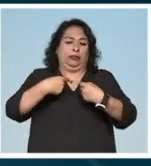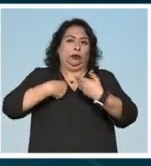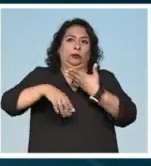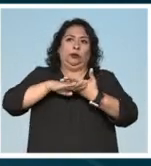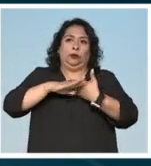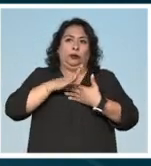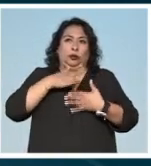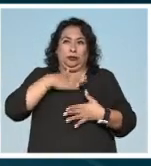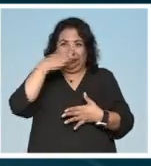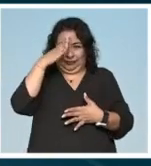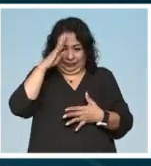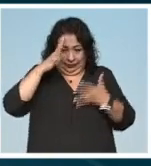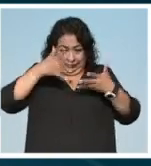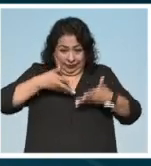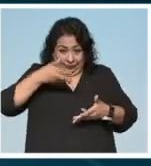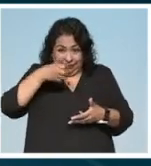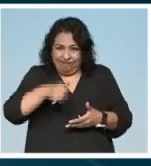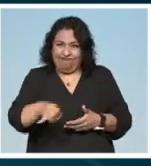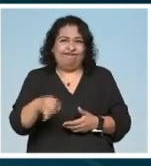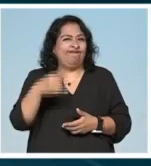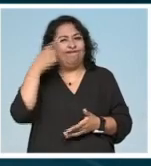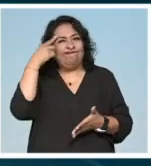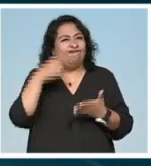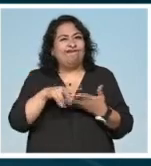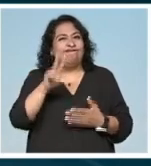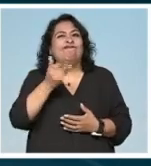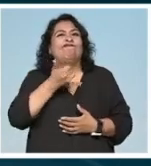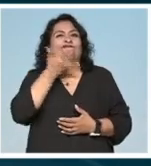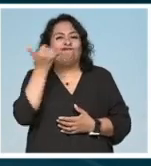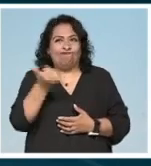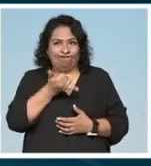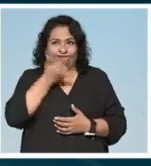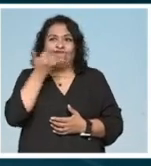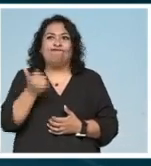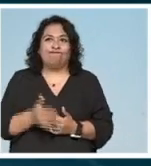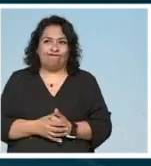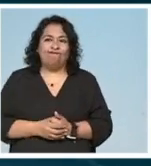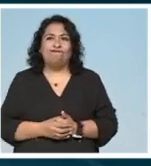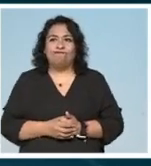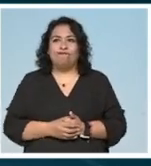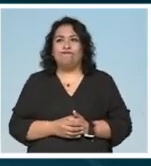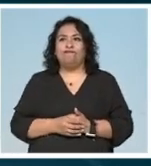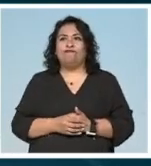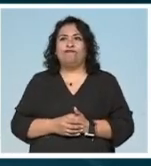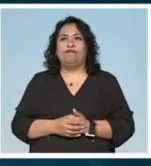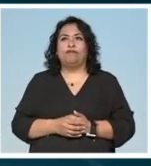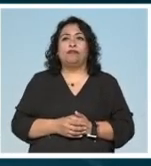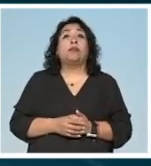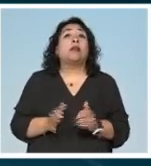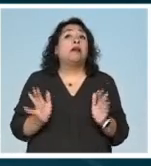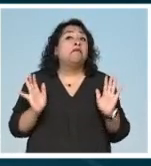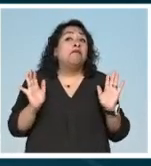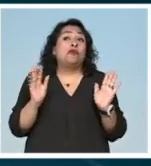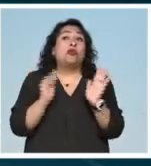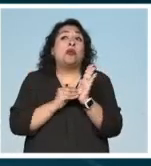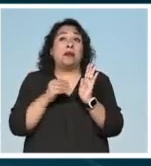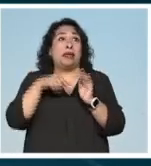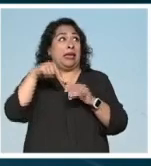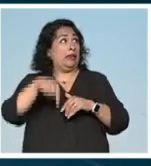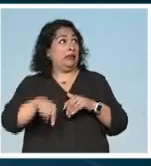E non sono quello che credevo di diventare. Sono appunto chiuso